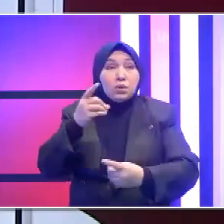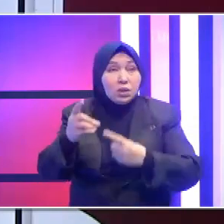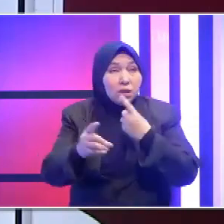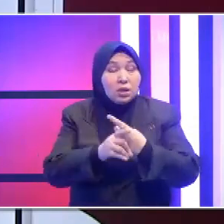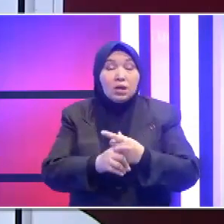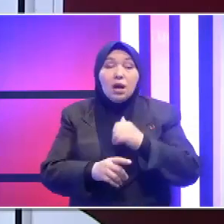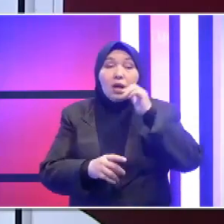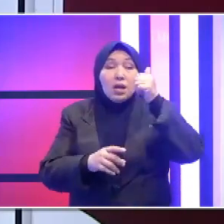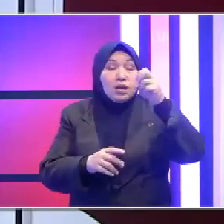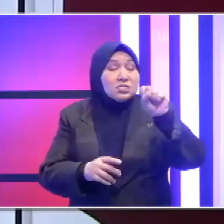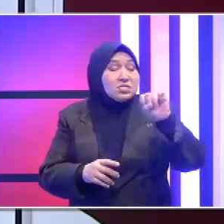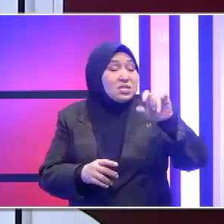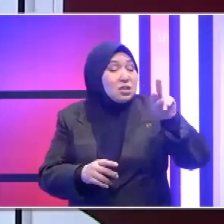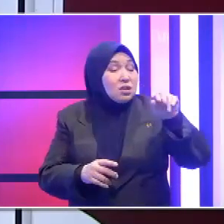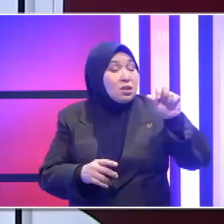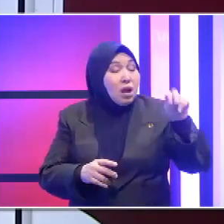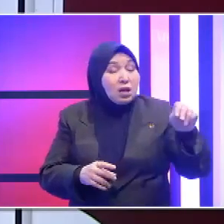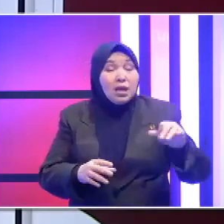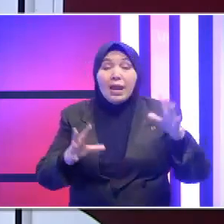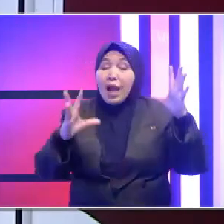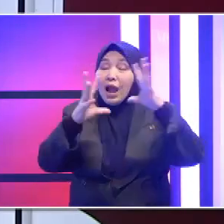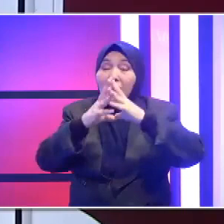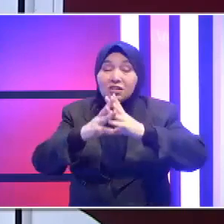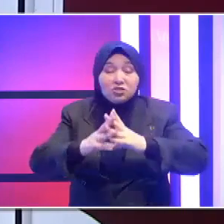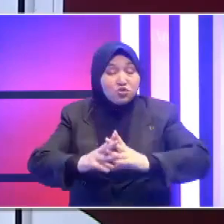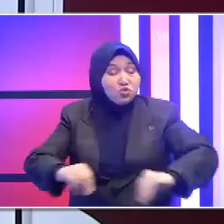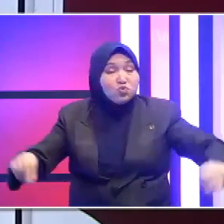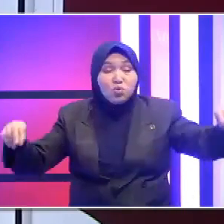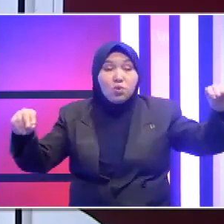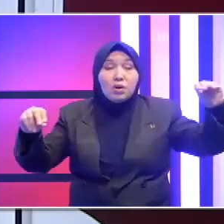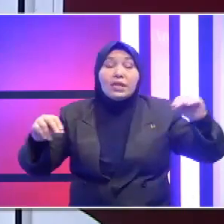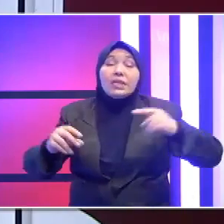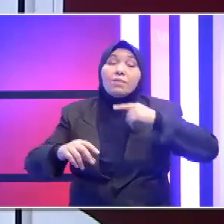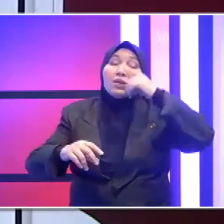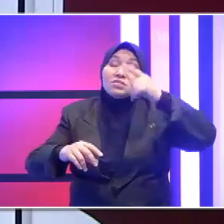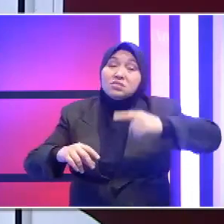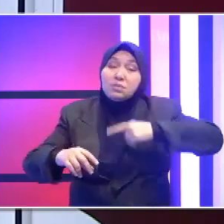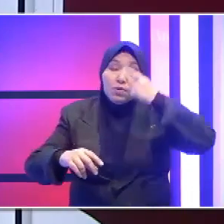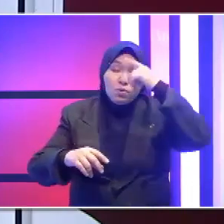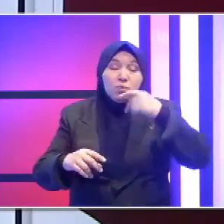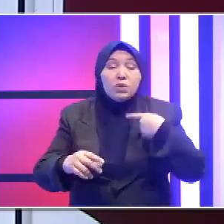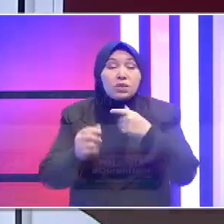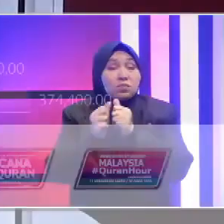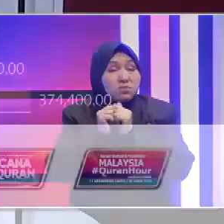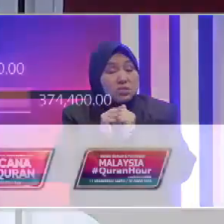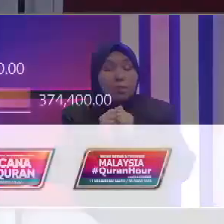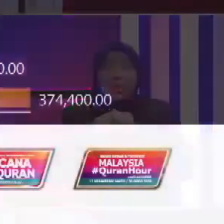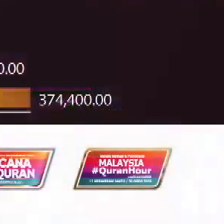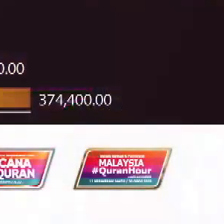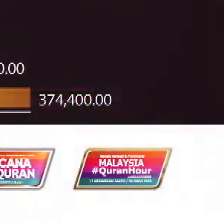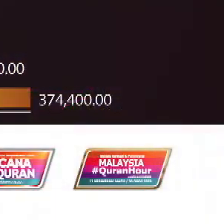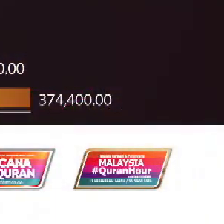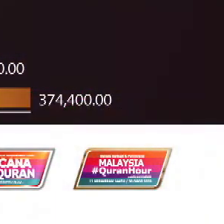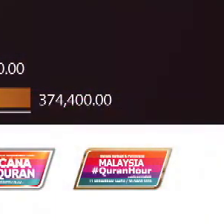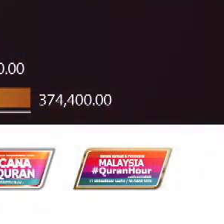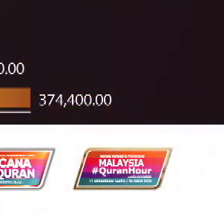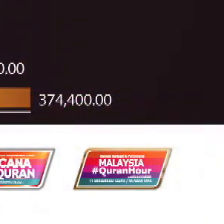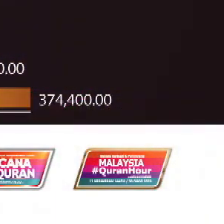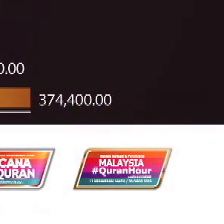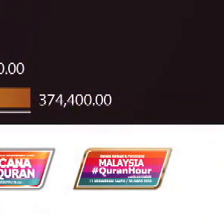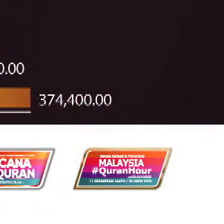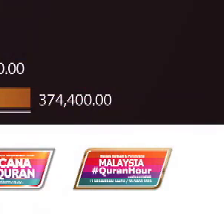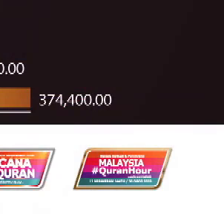ia akan sirna dia akan hancur jual akhirnya kita menyebut nonton untuk kita sama-sama bersama dalam tabung gerakan al-qur'an